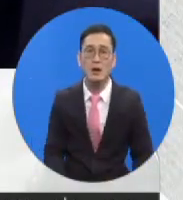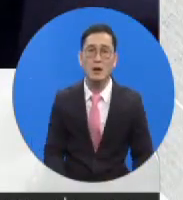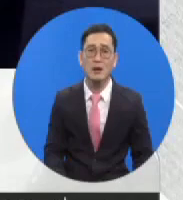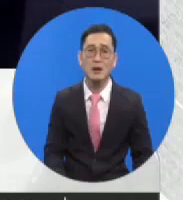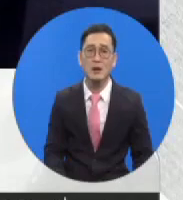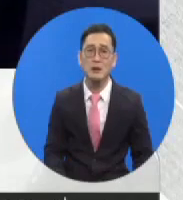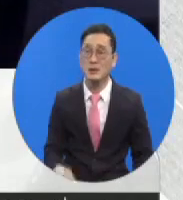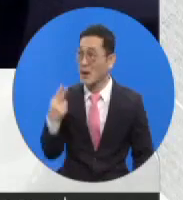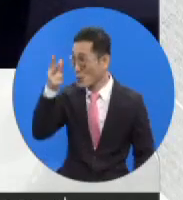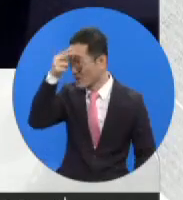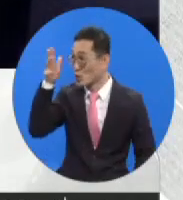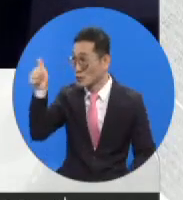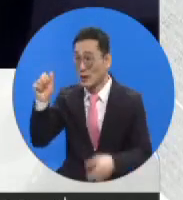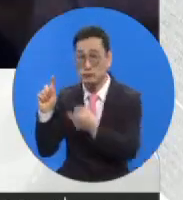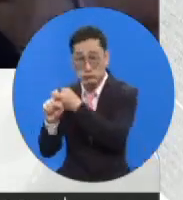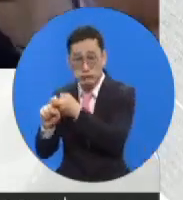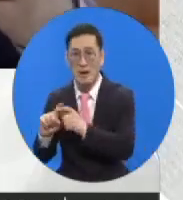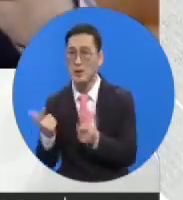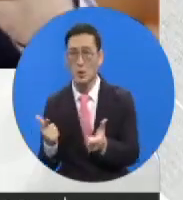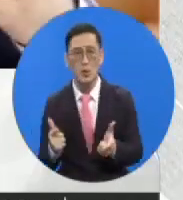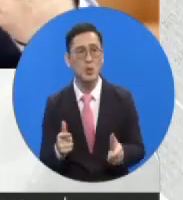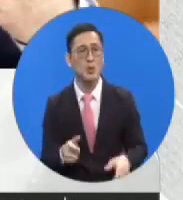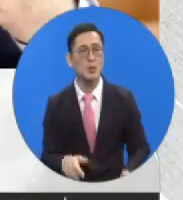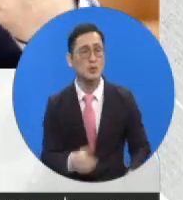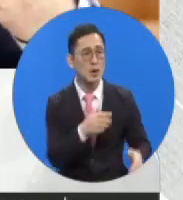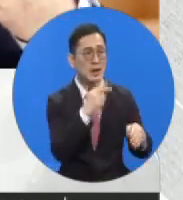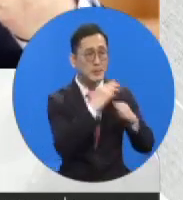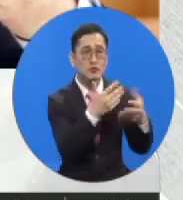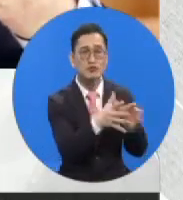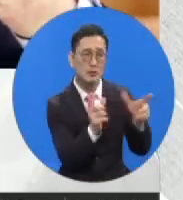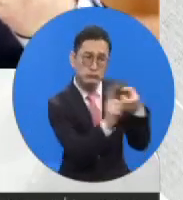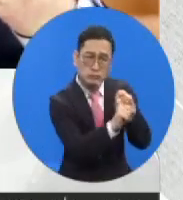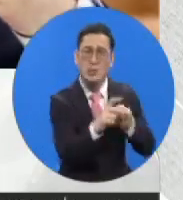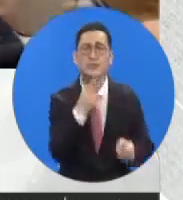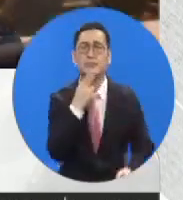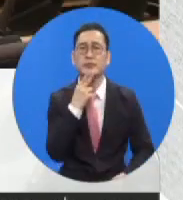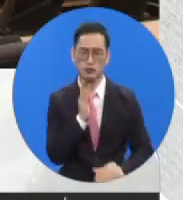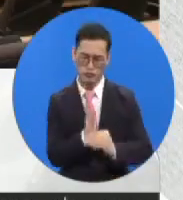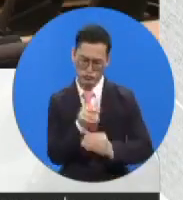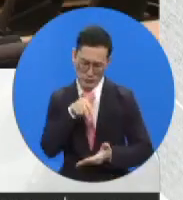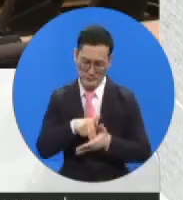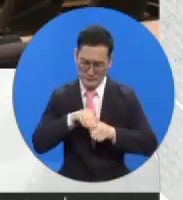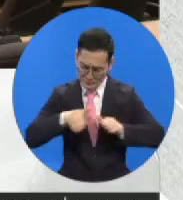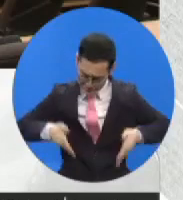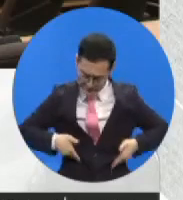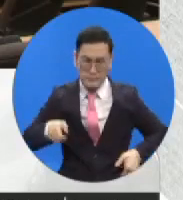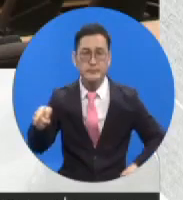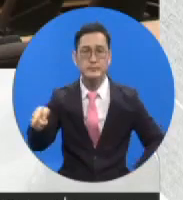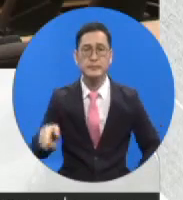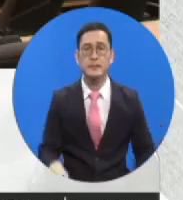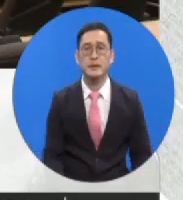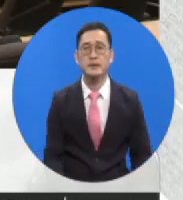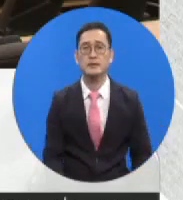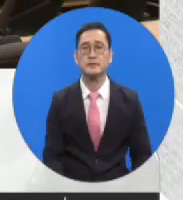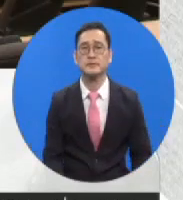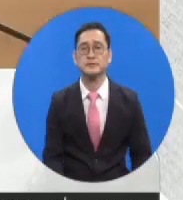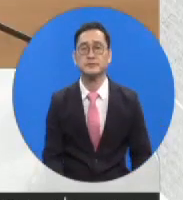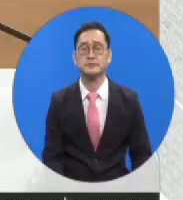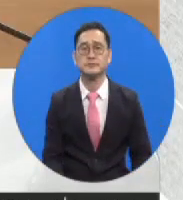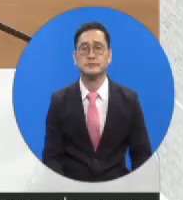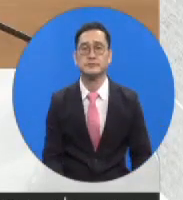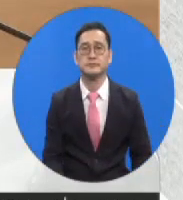아니고 윤 총장에게도 우호적인 사람이 아니에요. 그럼 이 사람은 제가 가장 중립을 지킬 수 있는 사람이라는 게 첫 번째고